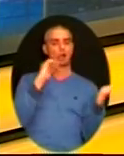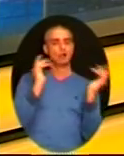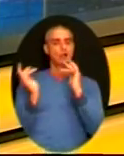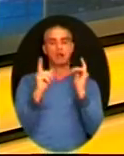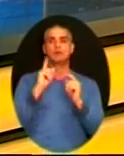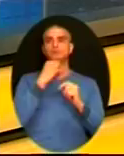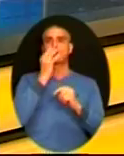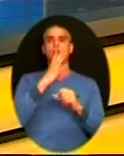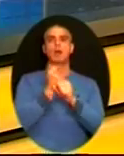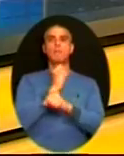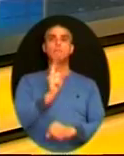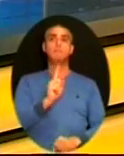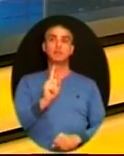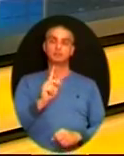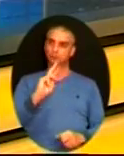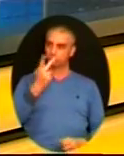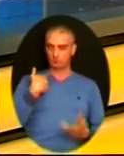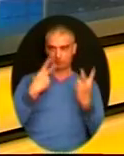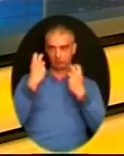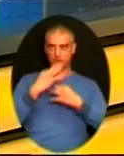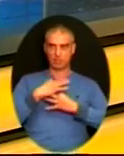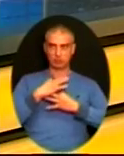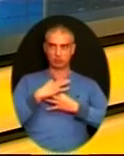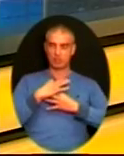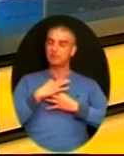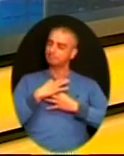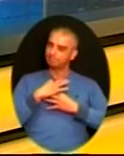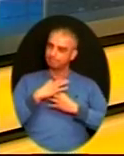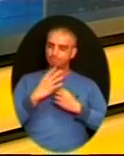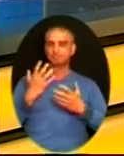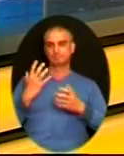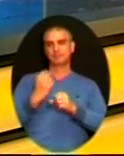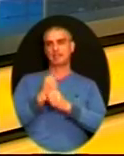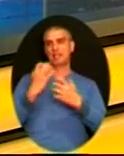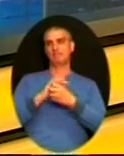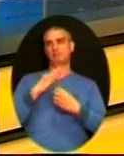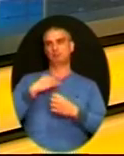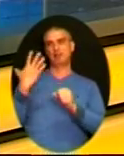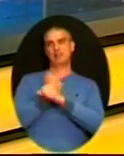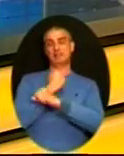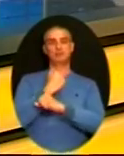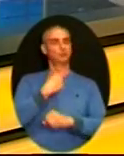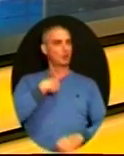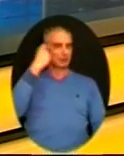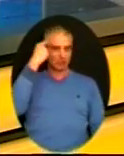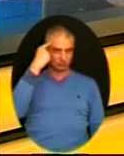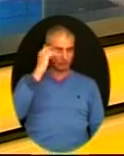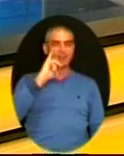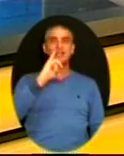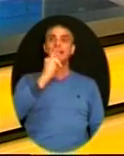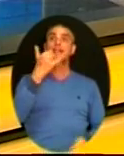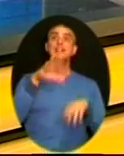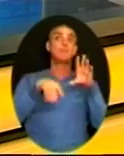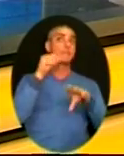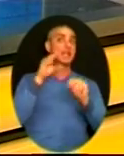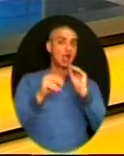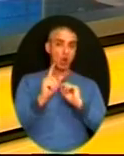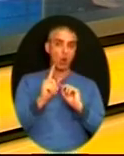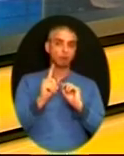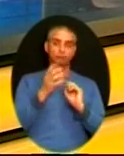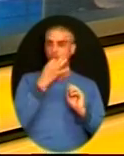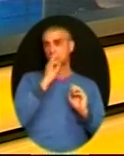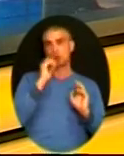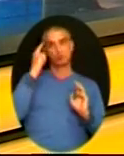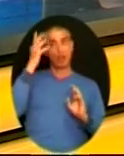השאלה היא מי ינצח במשחק הזה, שוב מהניסיון שלי. החבר'ה שלי ינצחו. אני חושבת שאנחנו כן הולכים לבחירות.